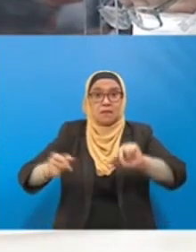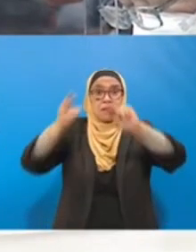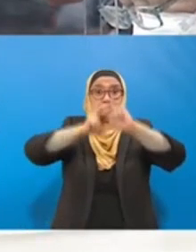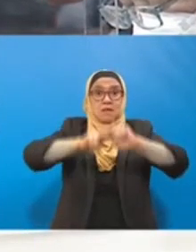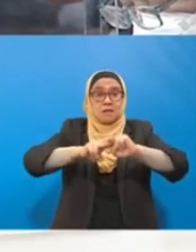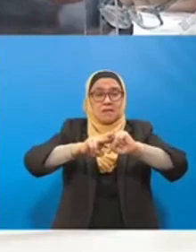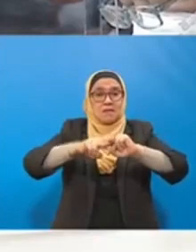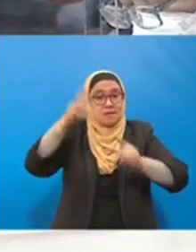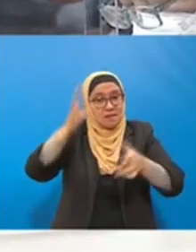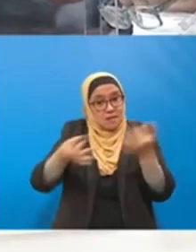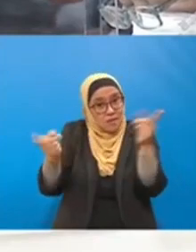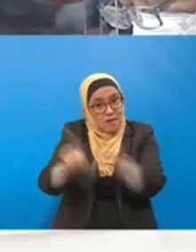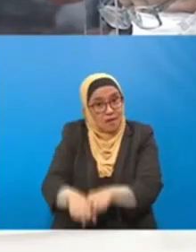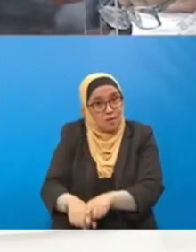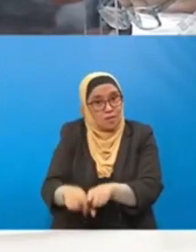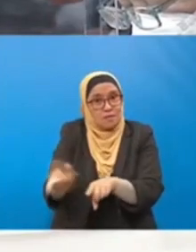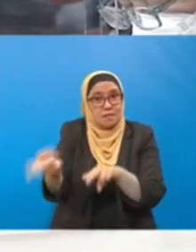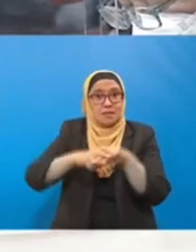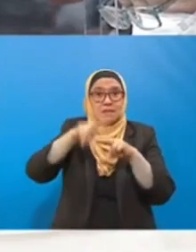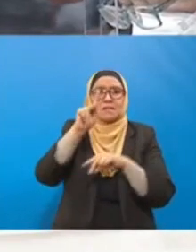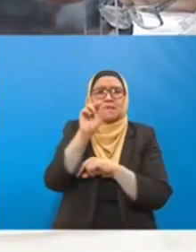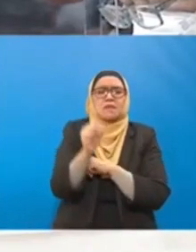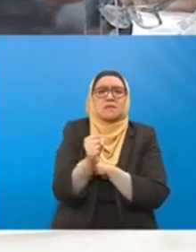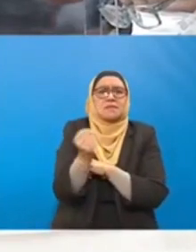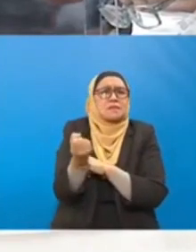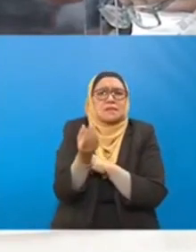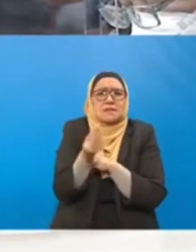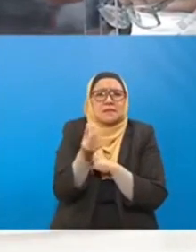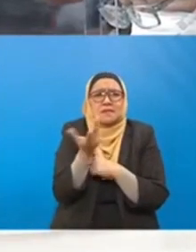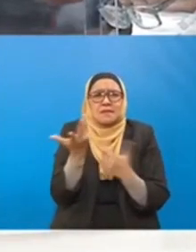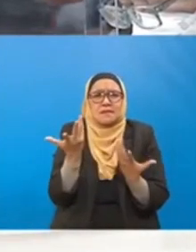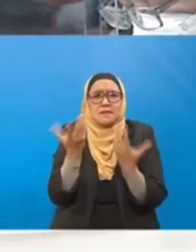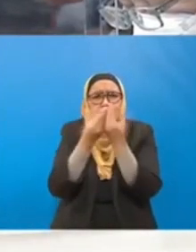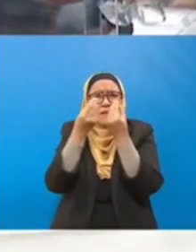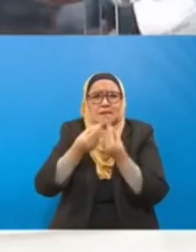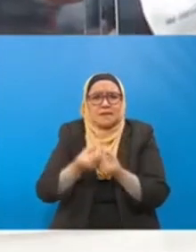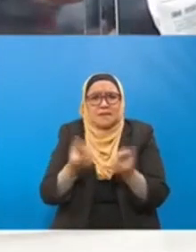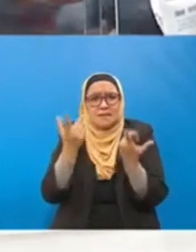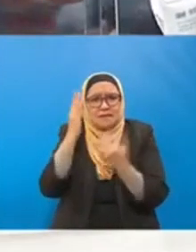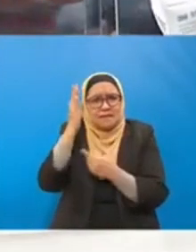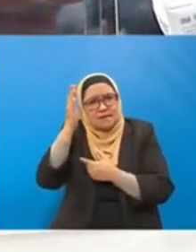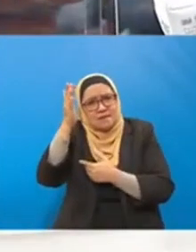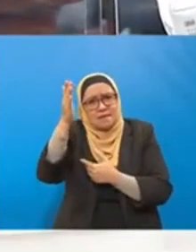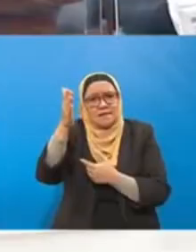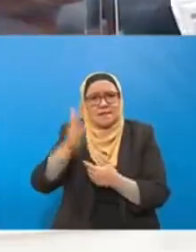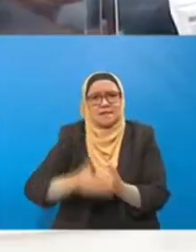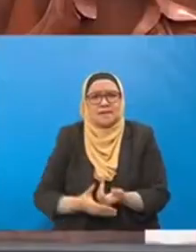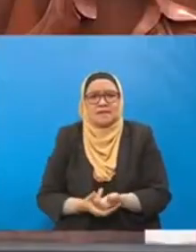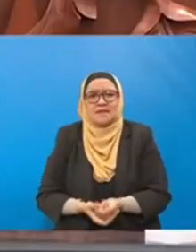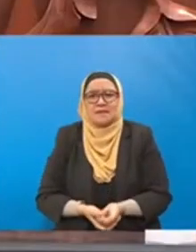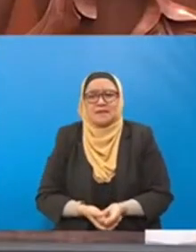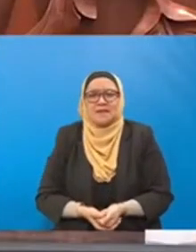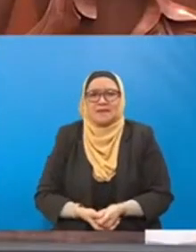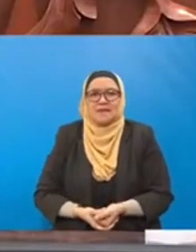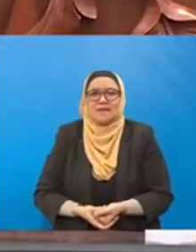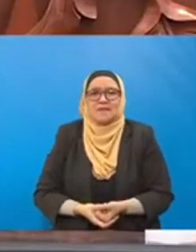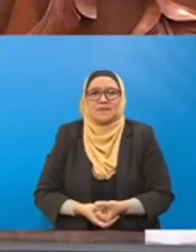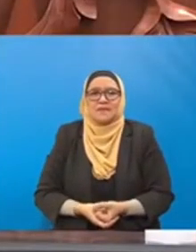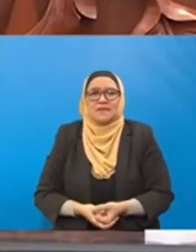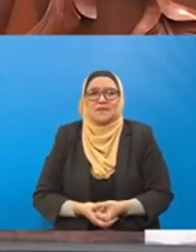berlaku kenaikan kos, berapakah kadar peningkatan yang dijangkakan? Sila, Timbalan Menteri. Satu